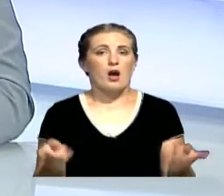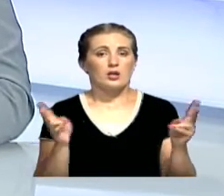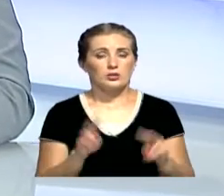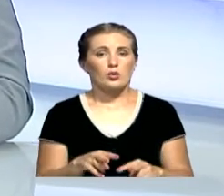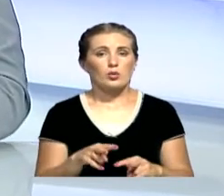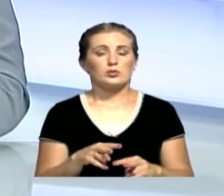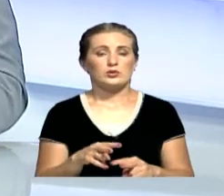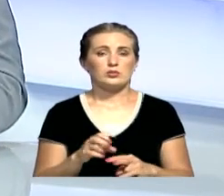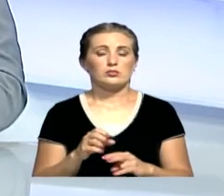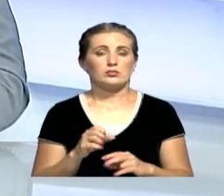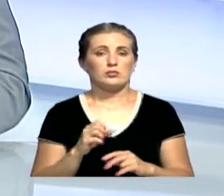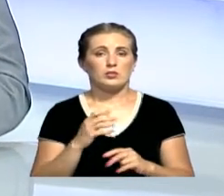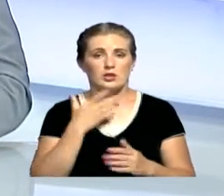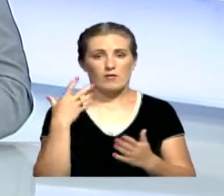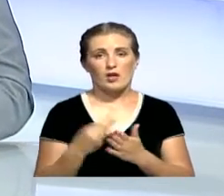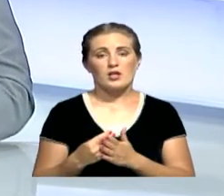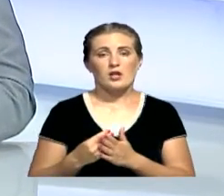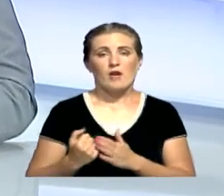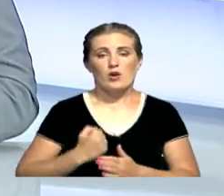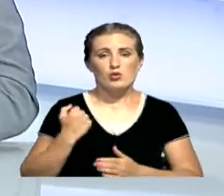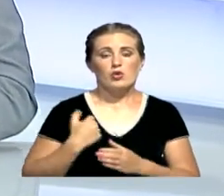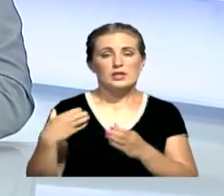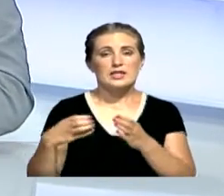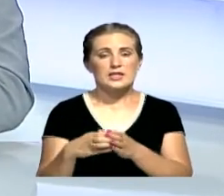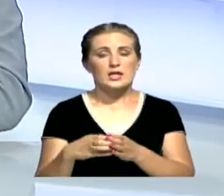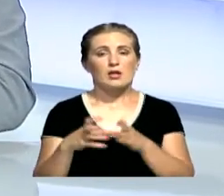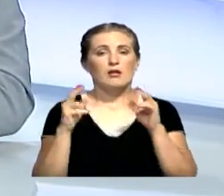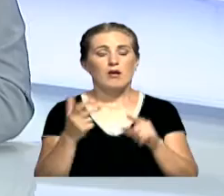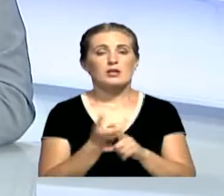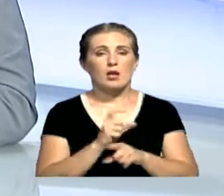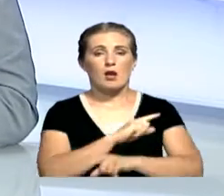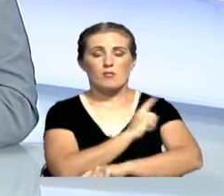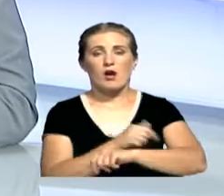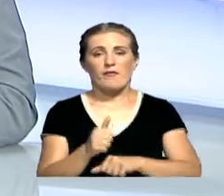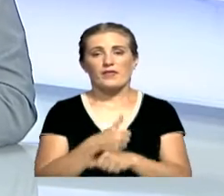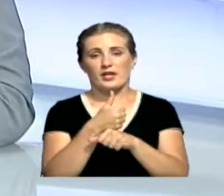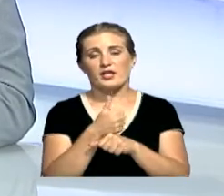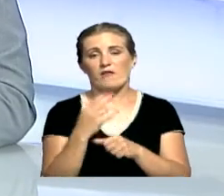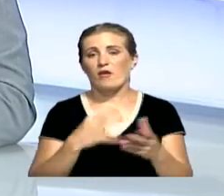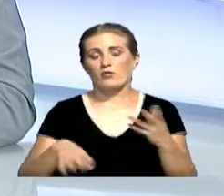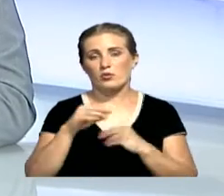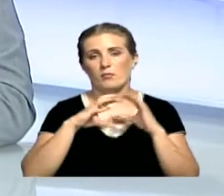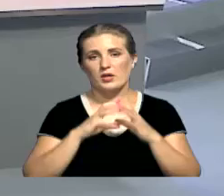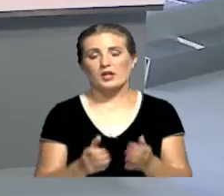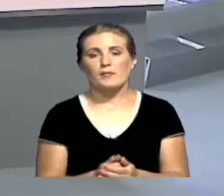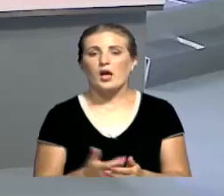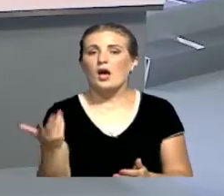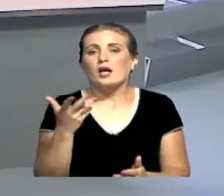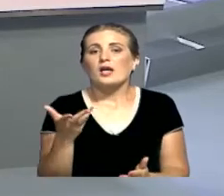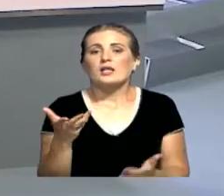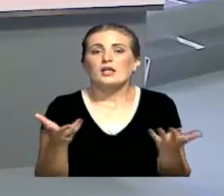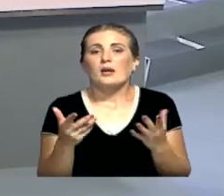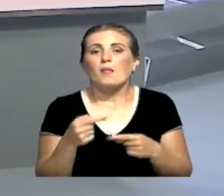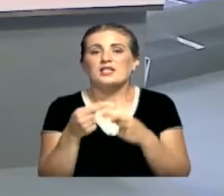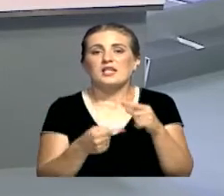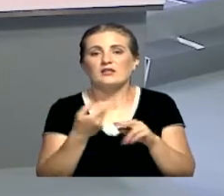сторонниками естественно своих вооруженных сил как самых авторитетных вообще в принципе во всем мире какие последствия этот пикет